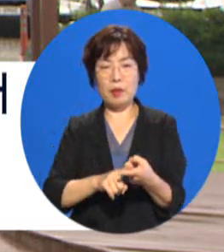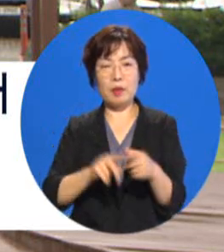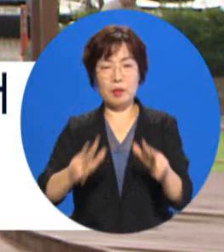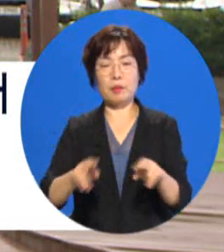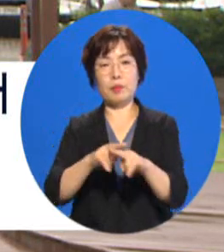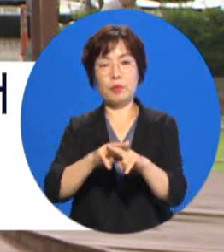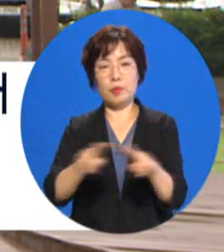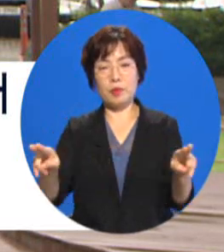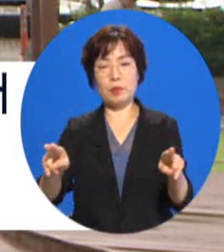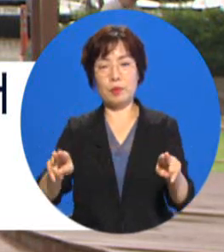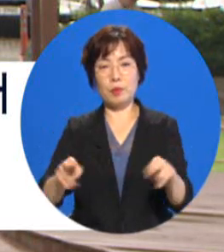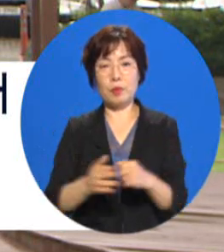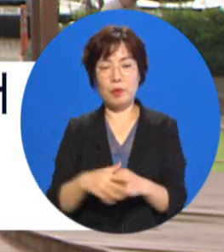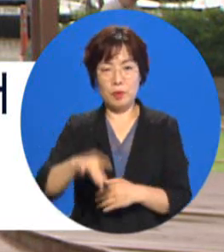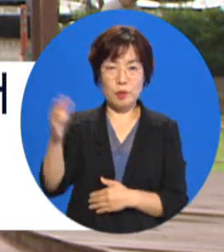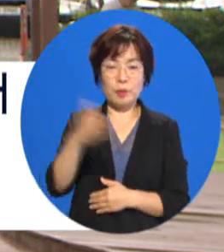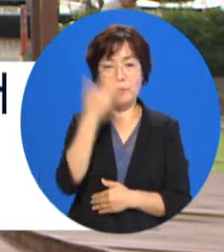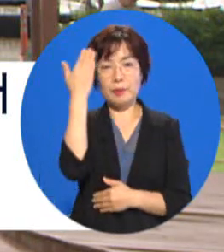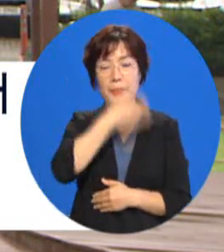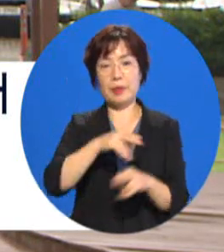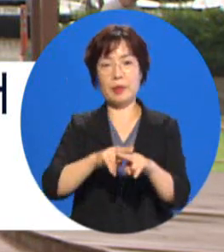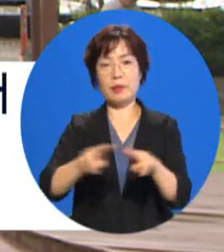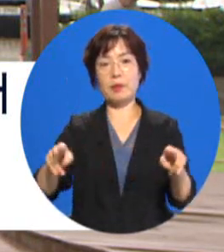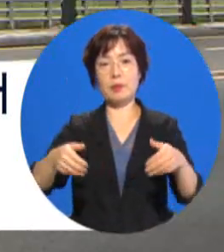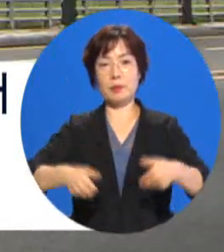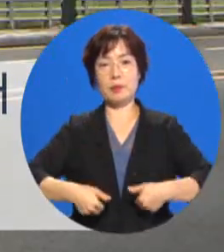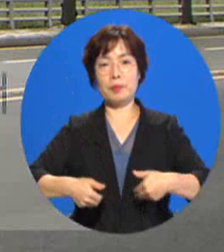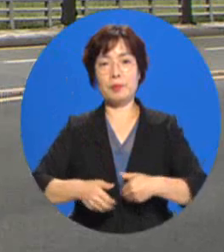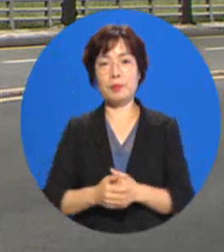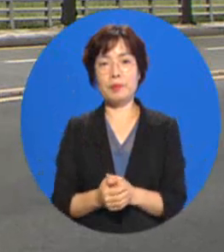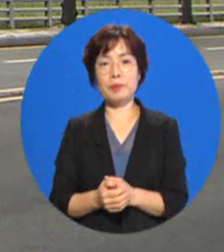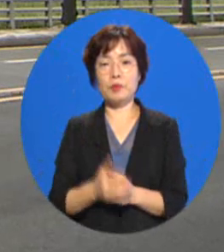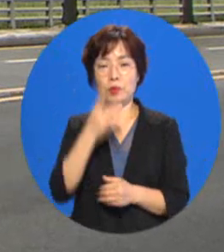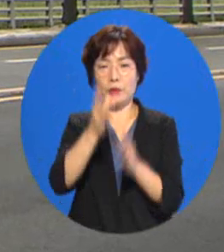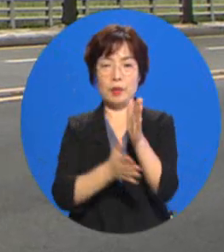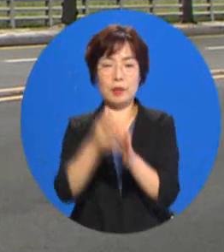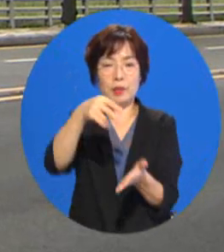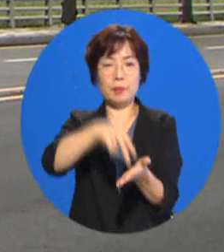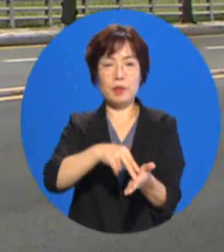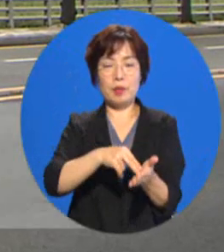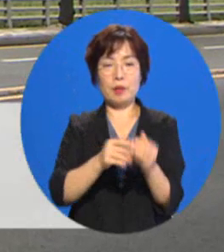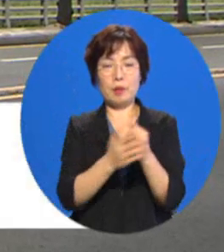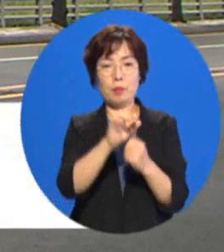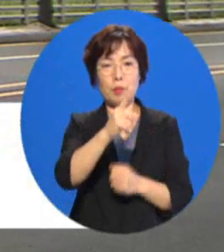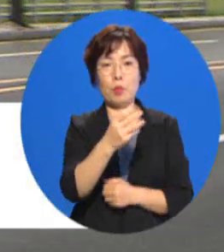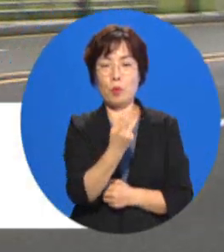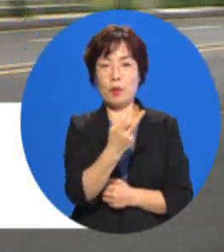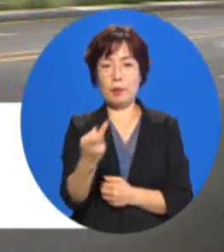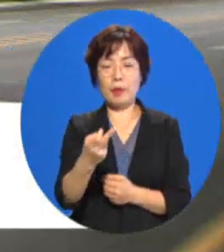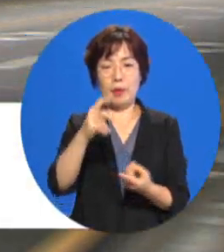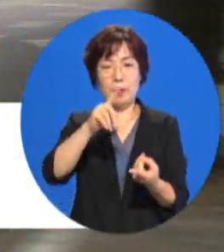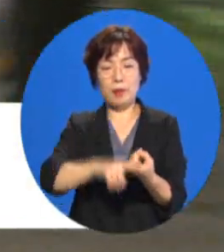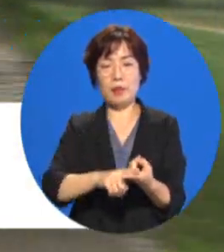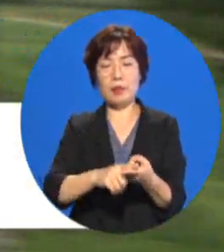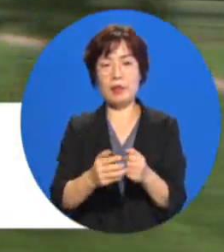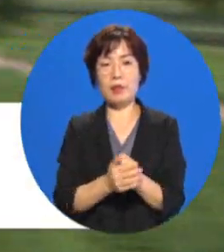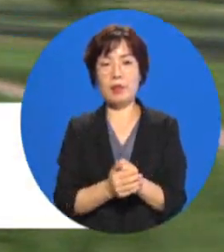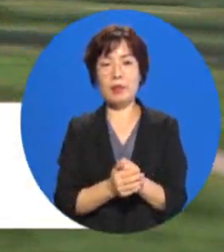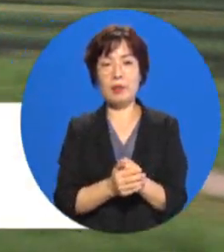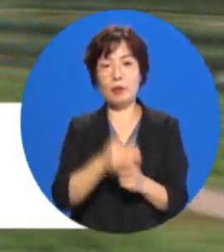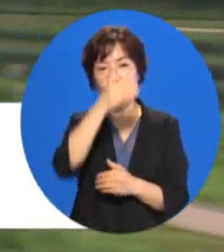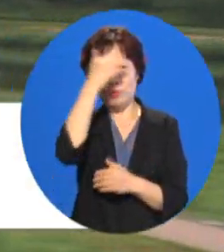사업을 끝까지 백지하도록. 순천시는 봉화산 대신 시민 선호도가 높고